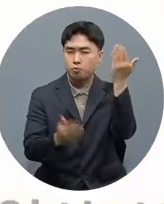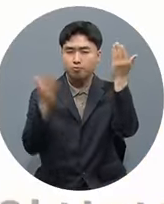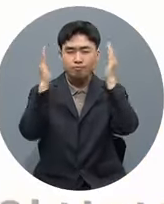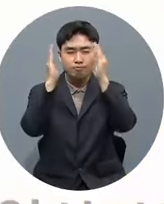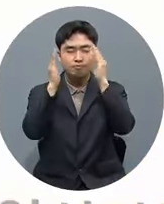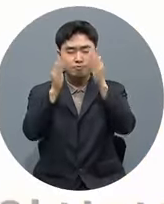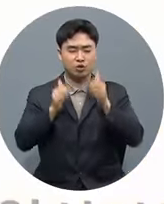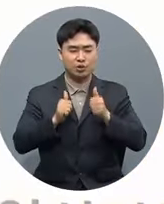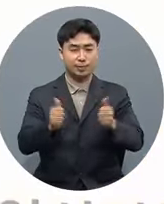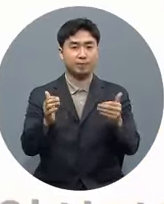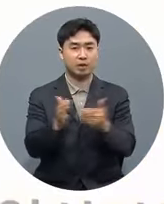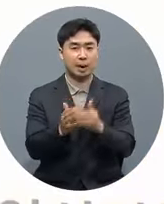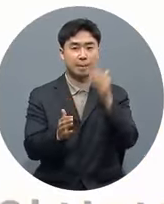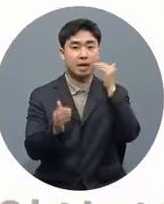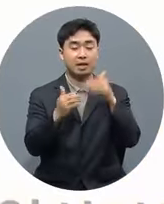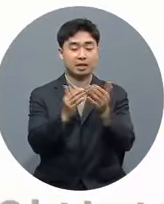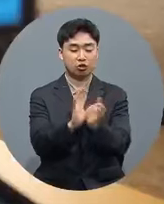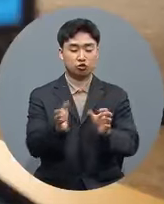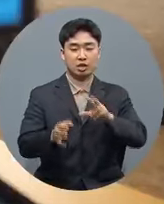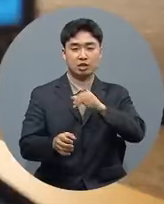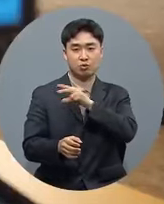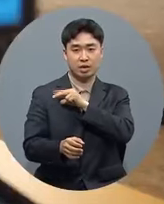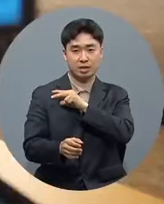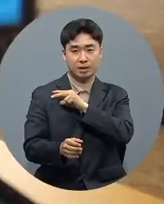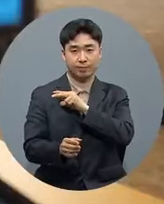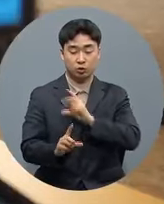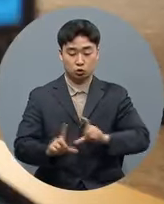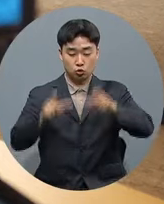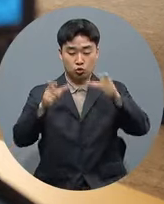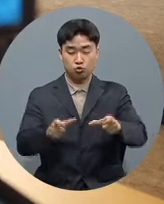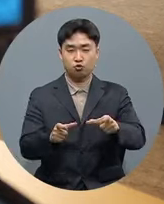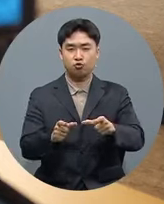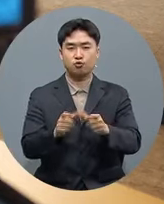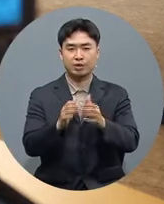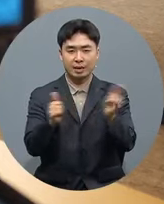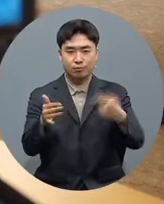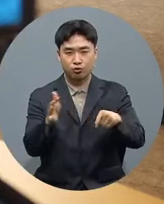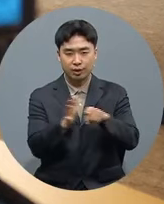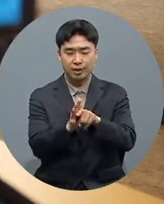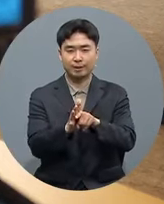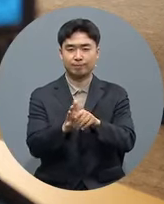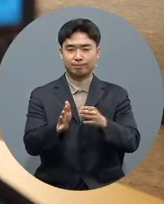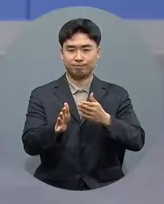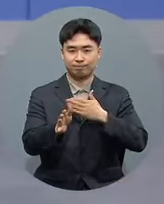주력했다며 민주당 소속 국회의원을 선택한 동구민들에게 노동자를 위한